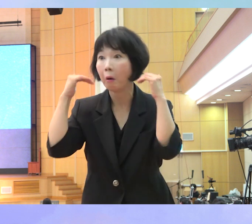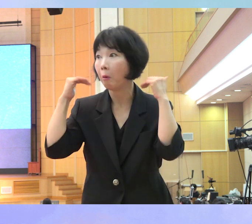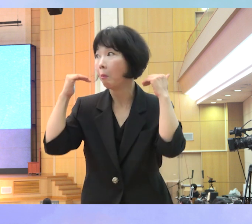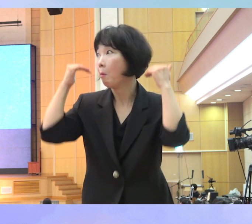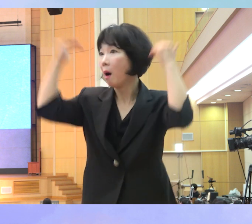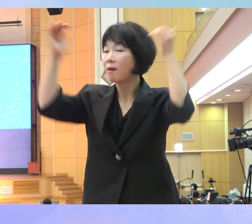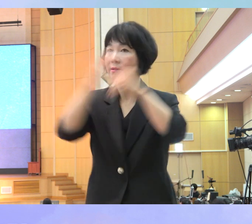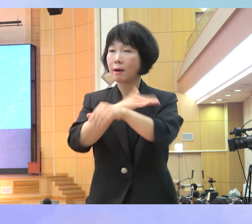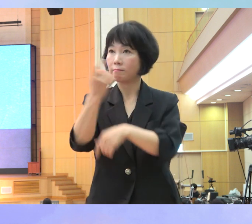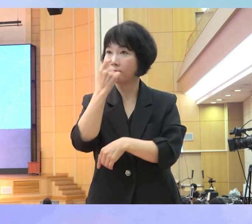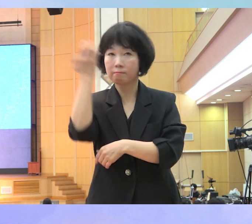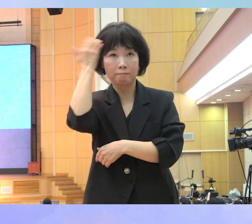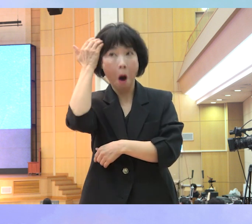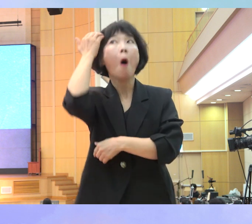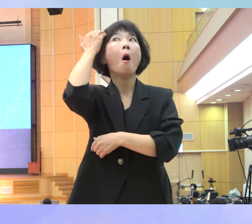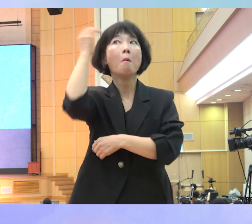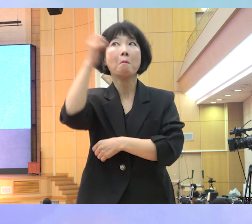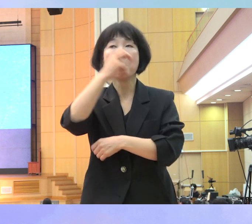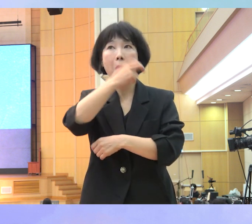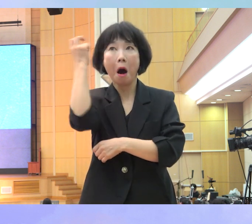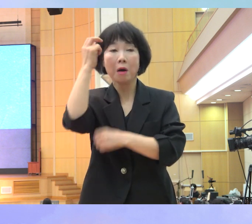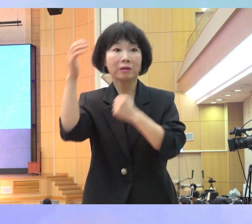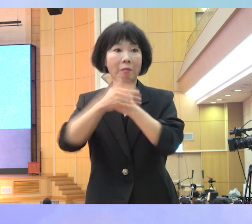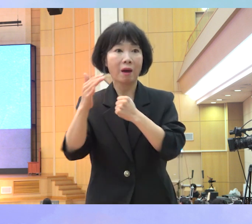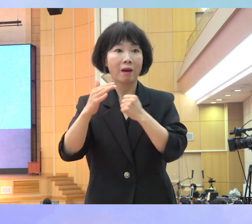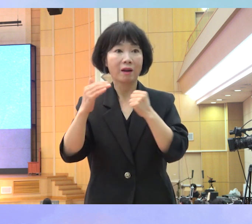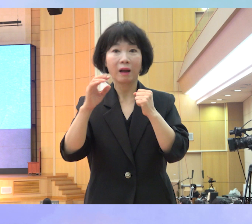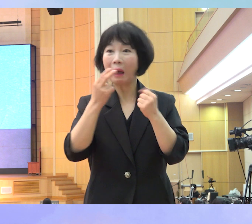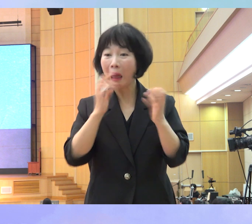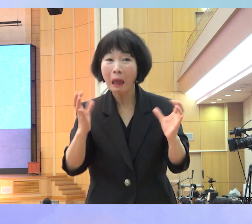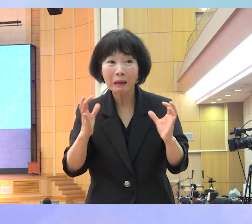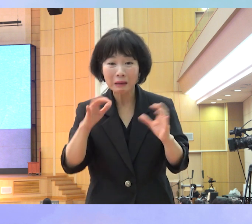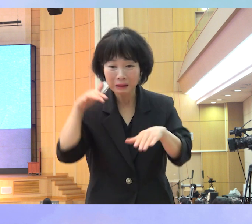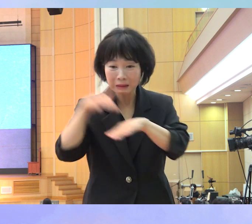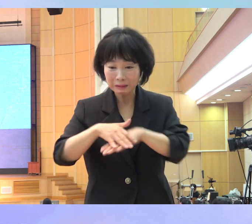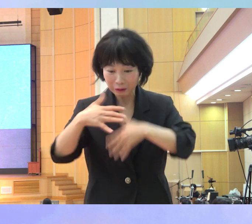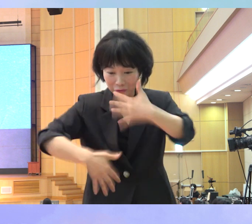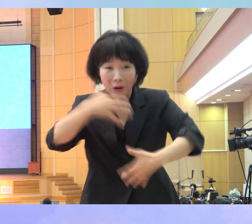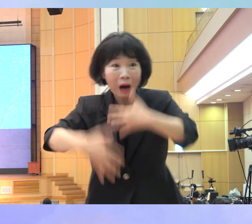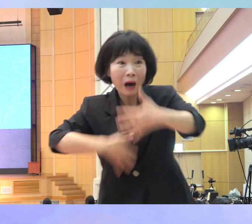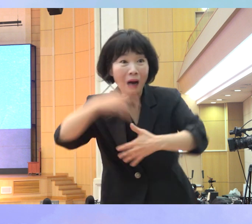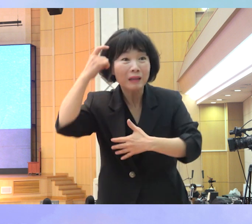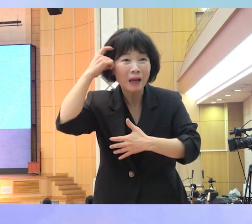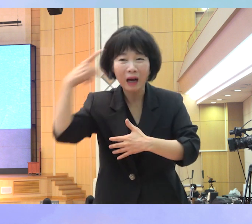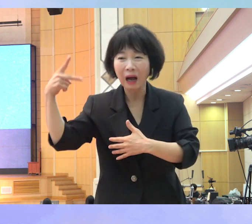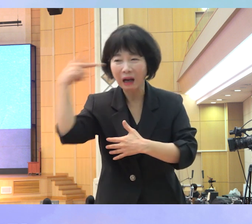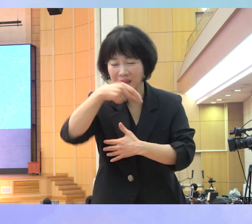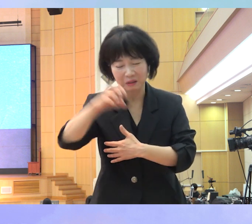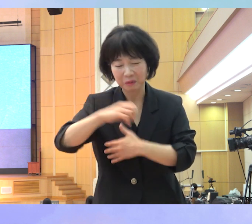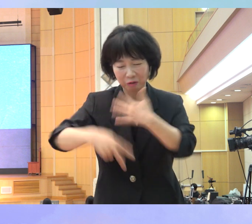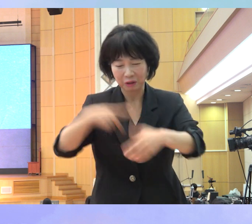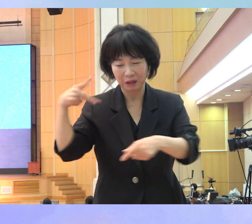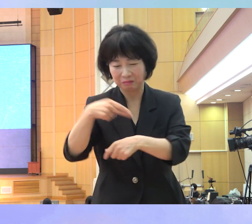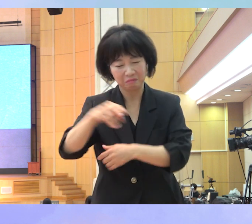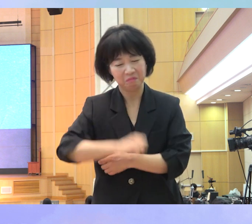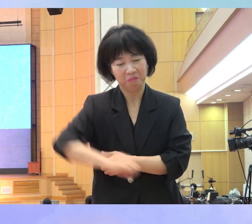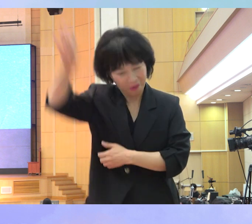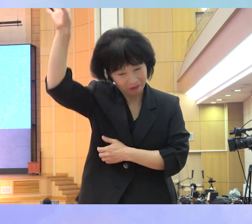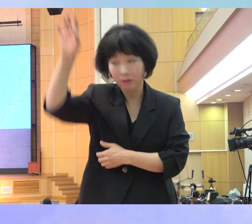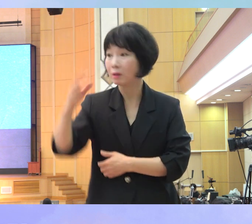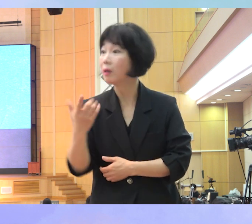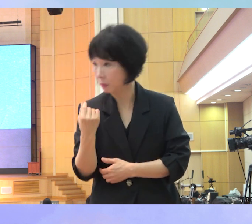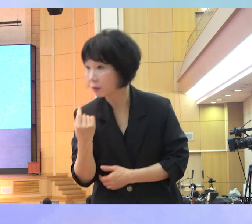했고 배웠고 했으면 이제는 어린아이의 그 말투나 어린아이의 생각과 이런 것을 뭐 해야 된다? 버려야 된다는